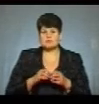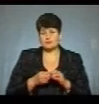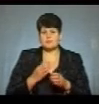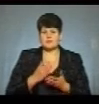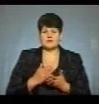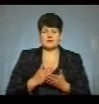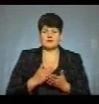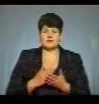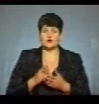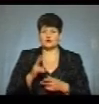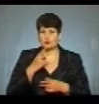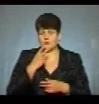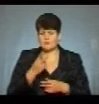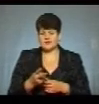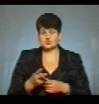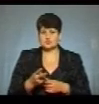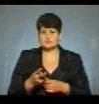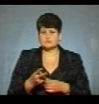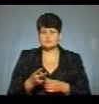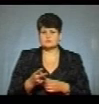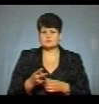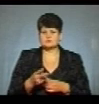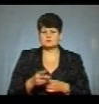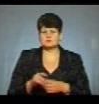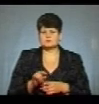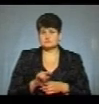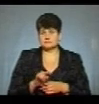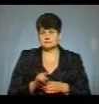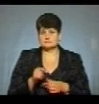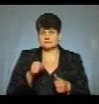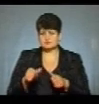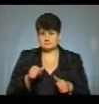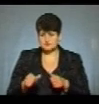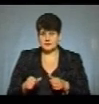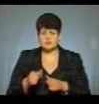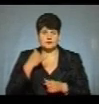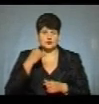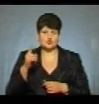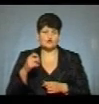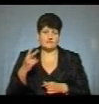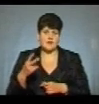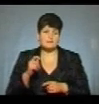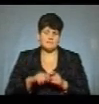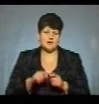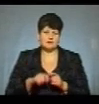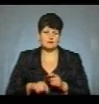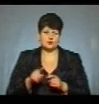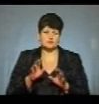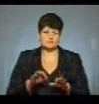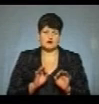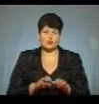є. Хто бачить нелегальний гральний заклад, прошу на лінію 102 дзвонити, ми обов'язково перевіримо його